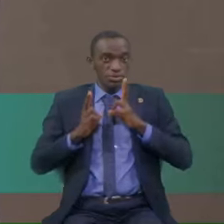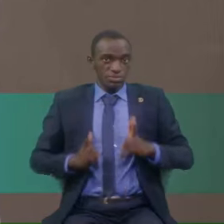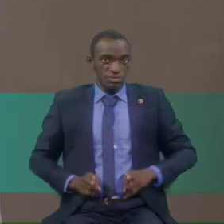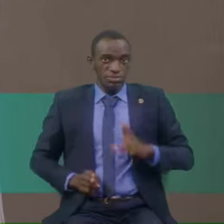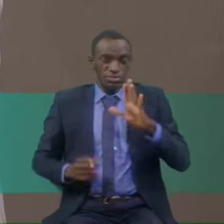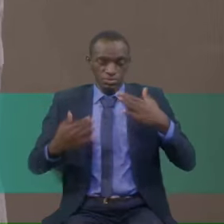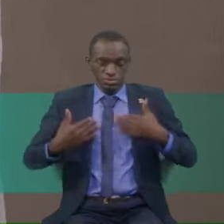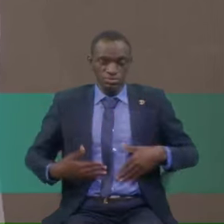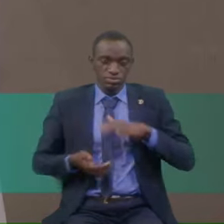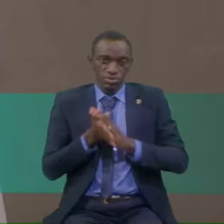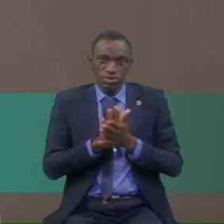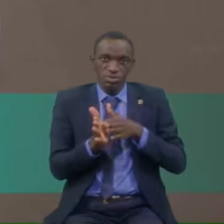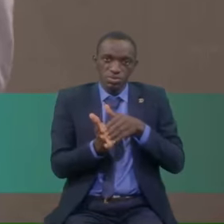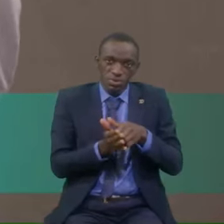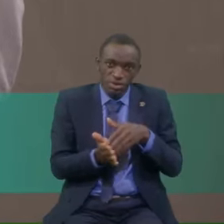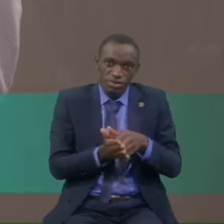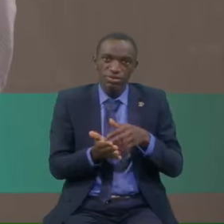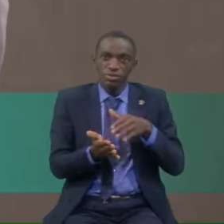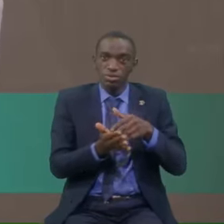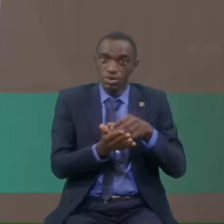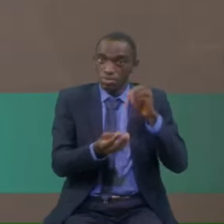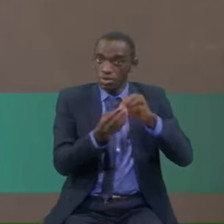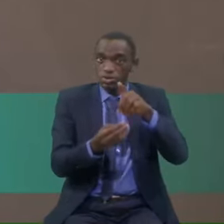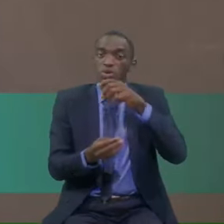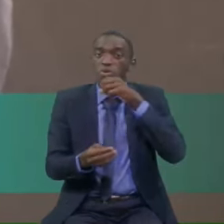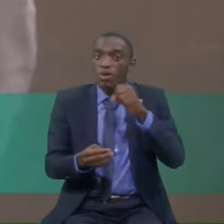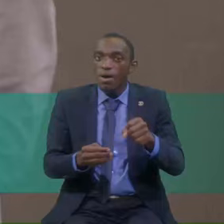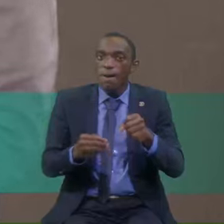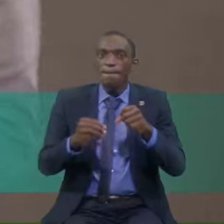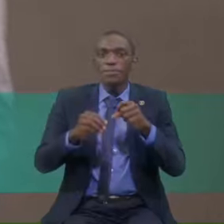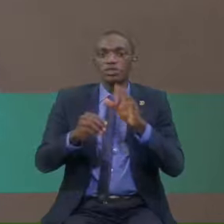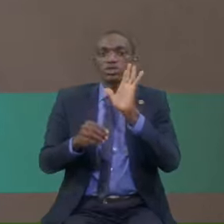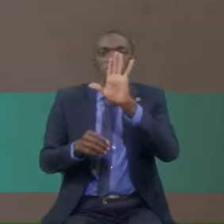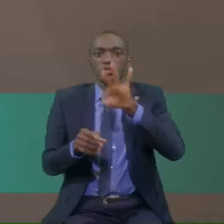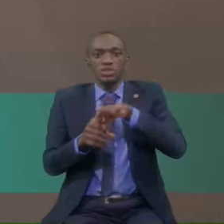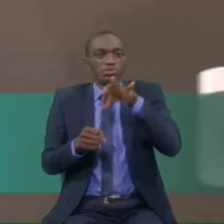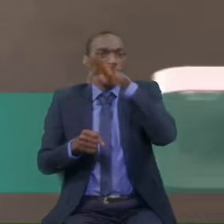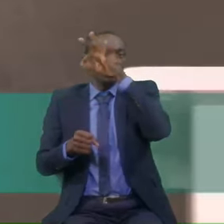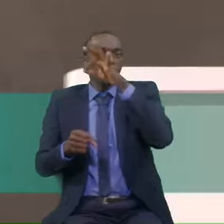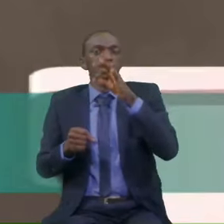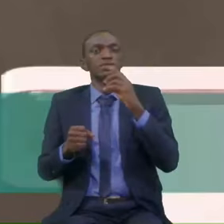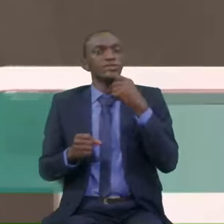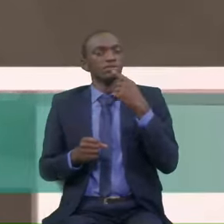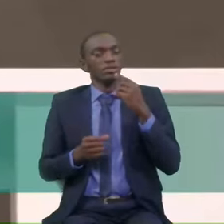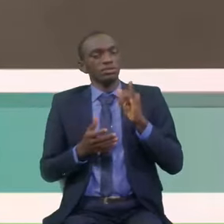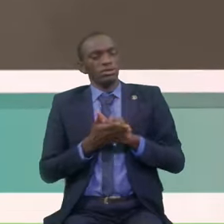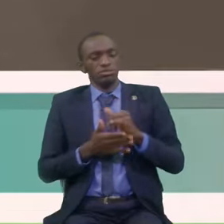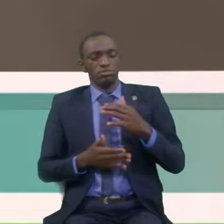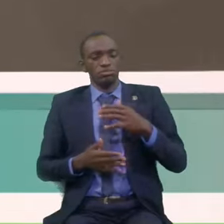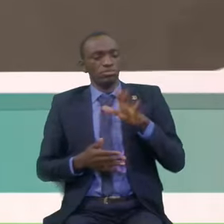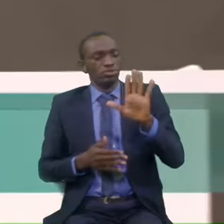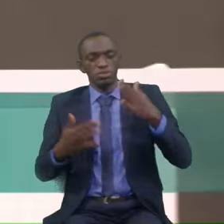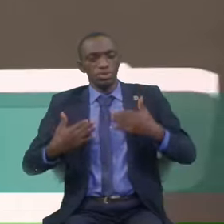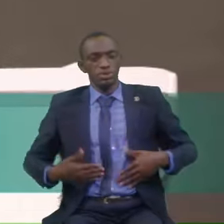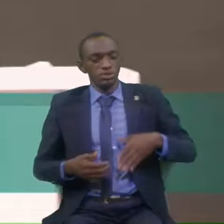ton esprit dit, « Oh monsieur, le corps se fatigue, moi aussi l'esprit, ton